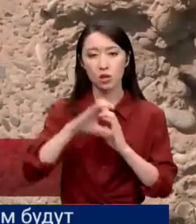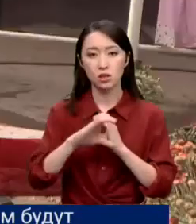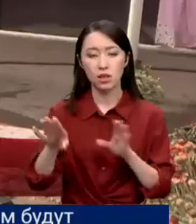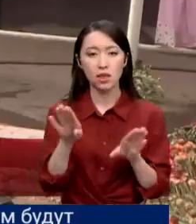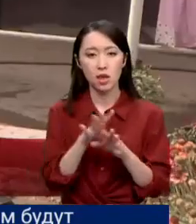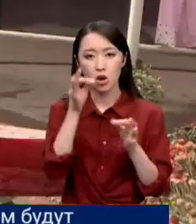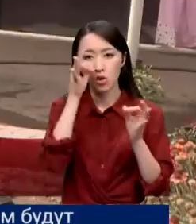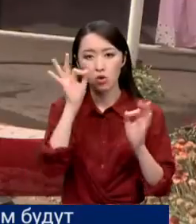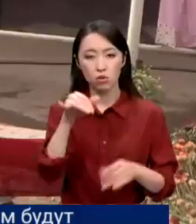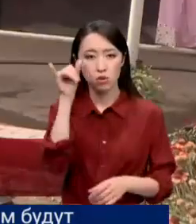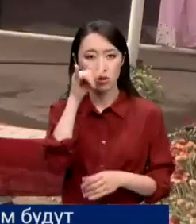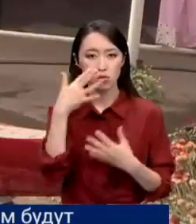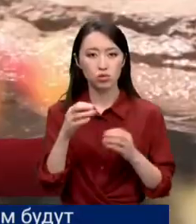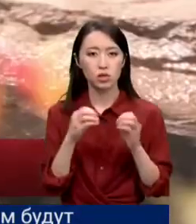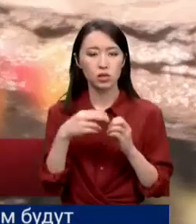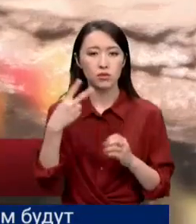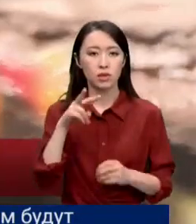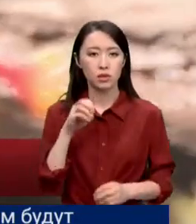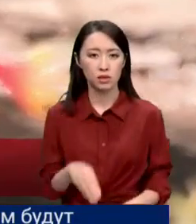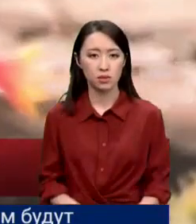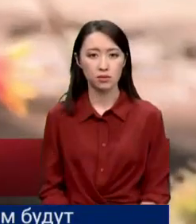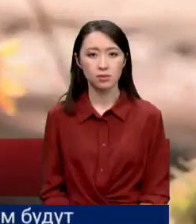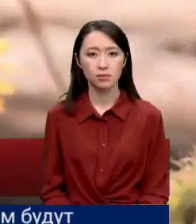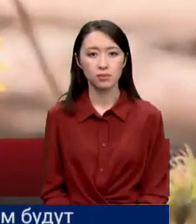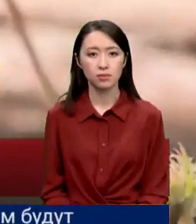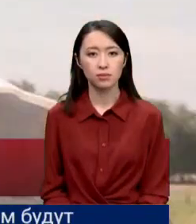роскоши они ждут десятки лет.